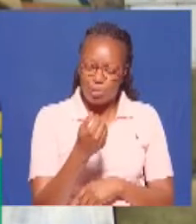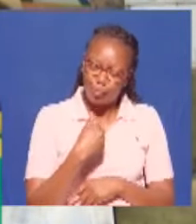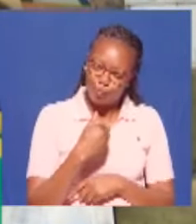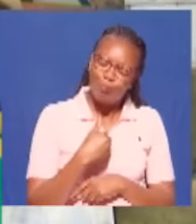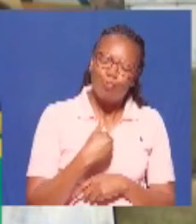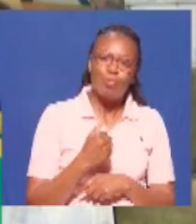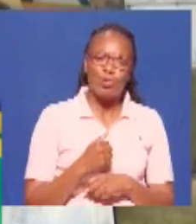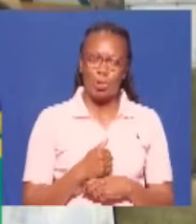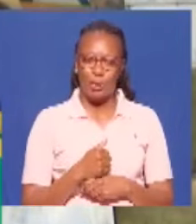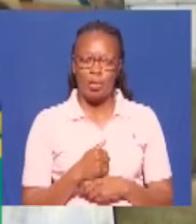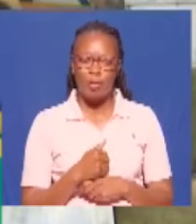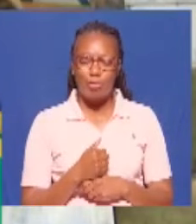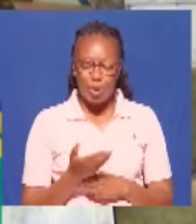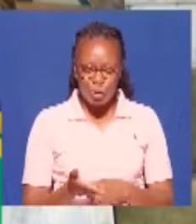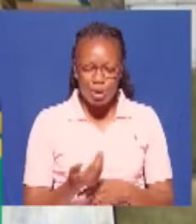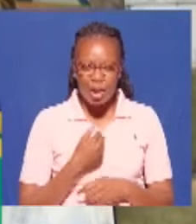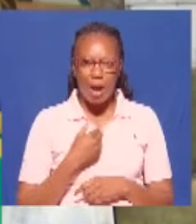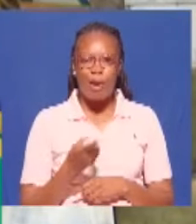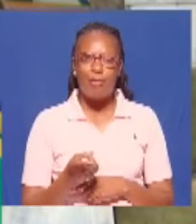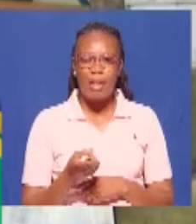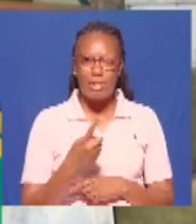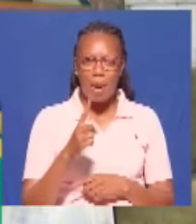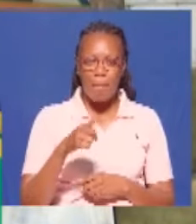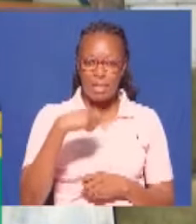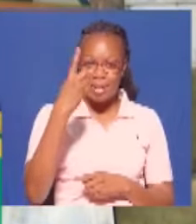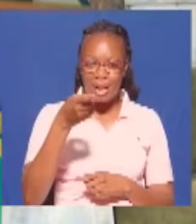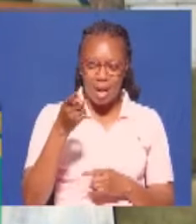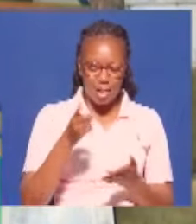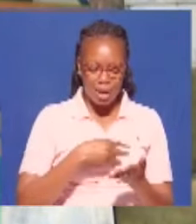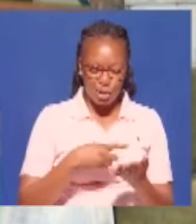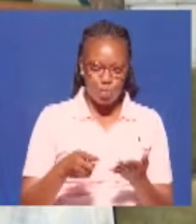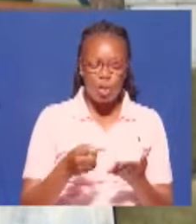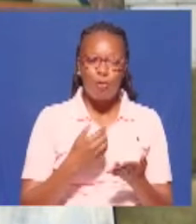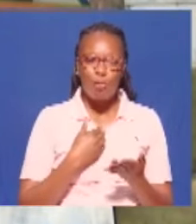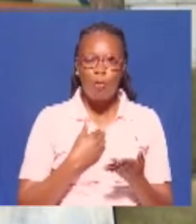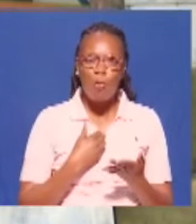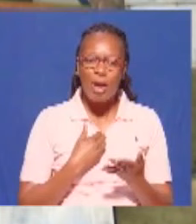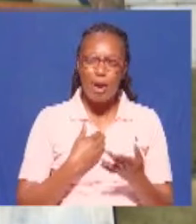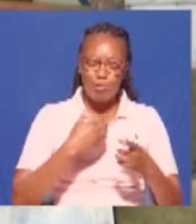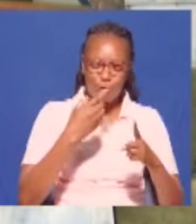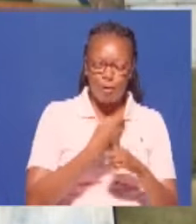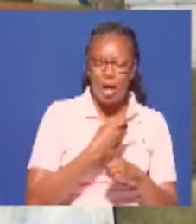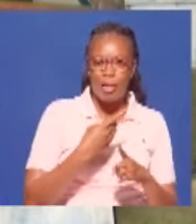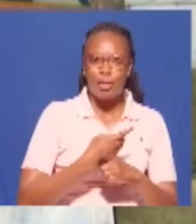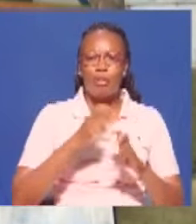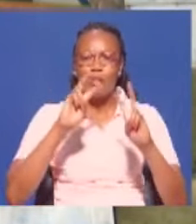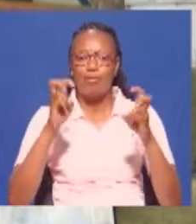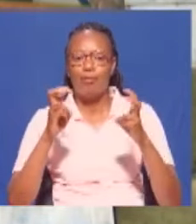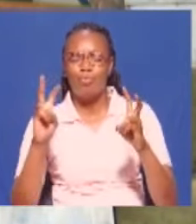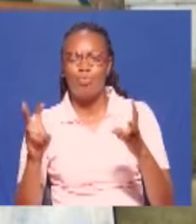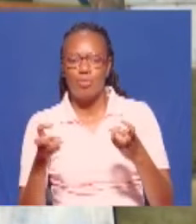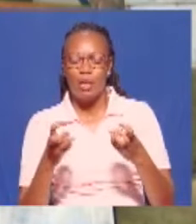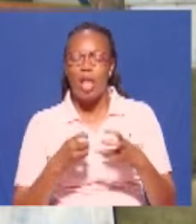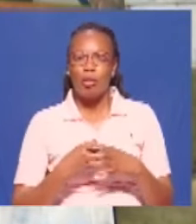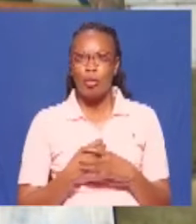jipya la vegetarians. Ni hayo tulokuandalia hii leo, lakini usikose kujiunga nasi tena juma lijalo. Tuendelee kuchanganua mengi katika